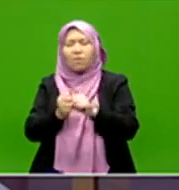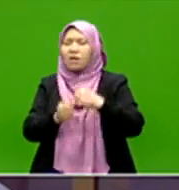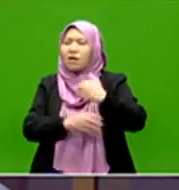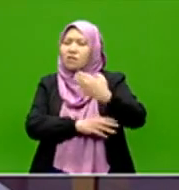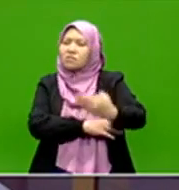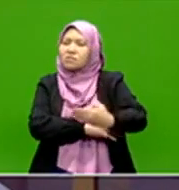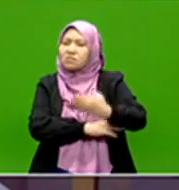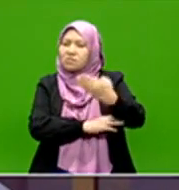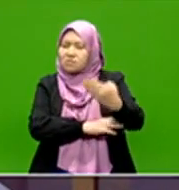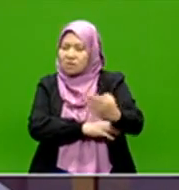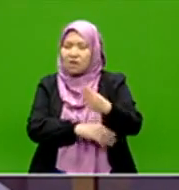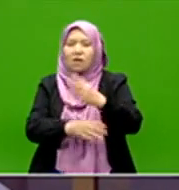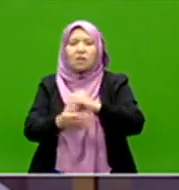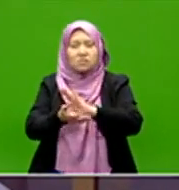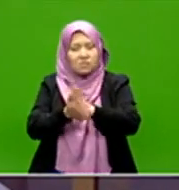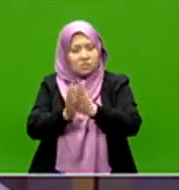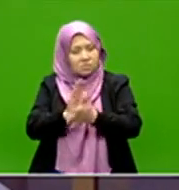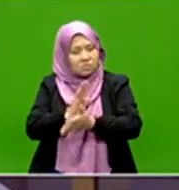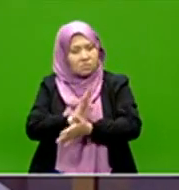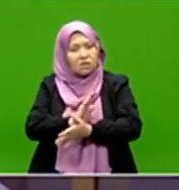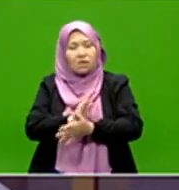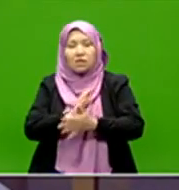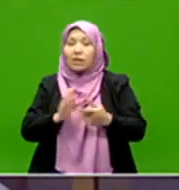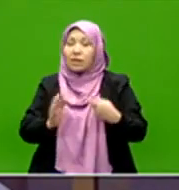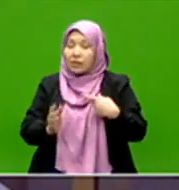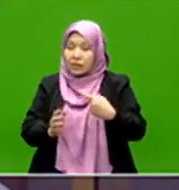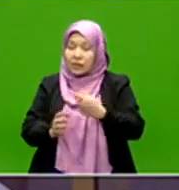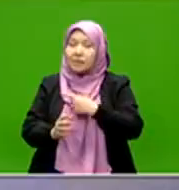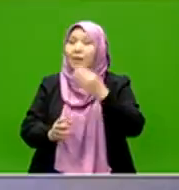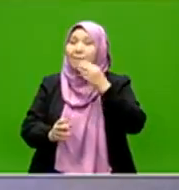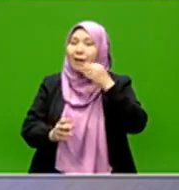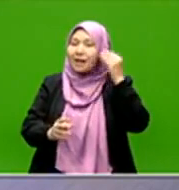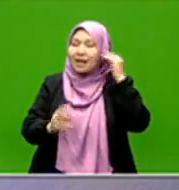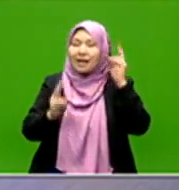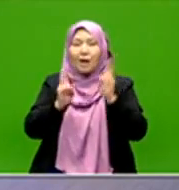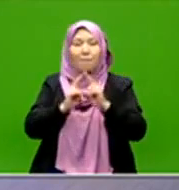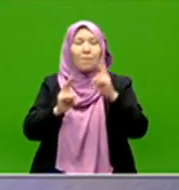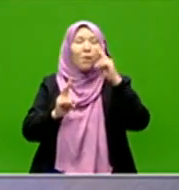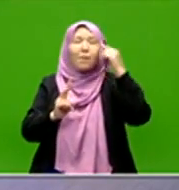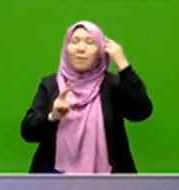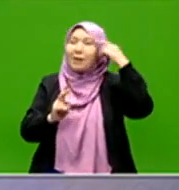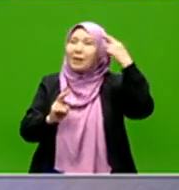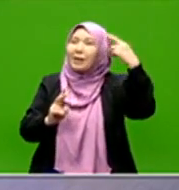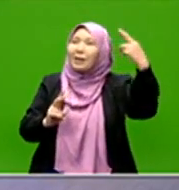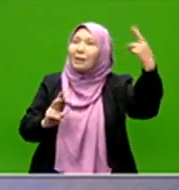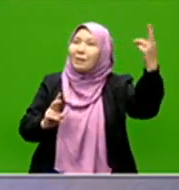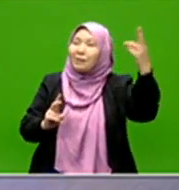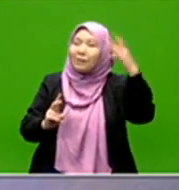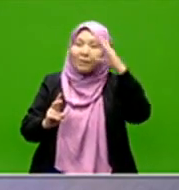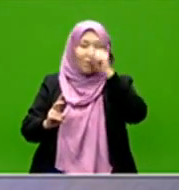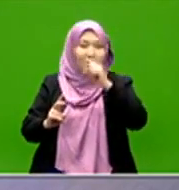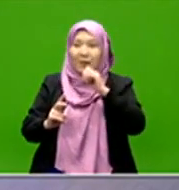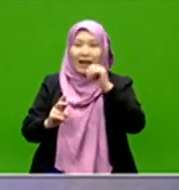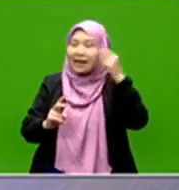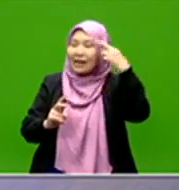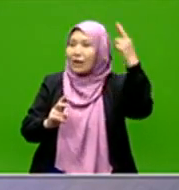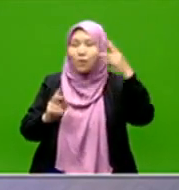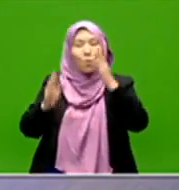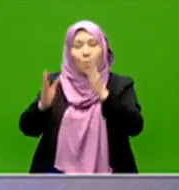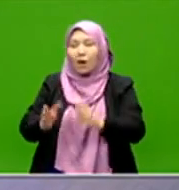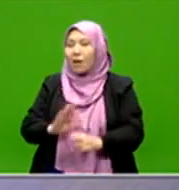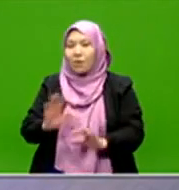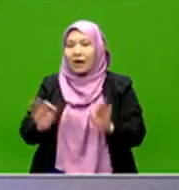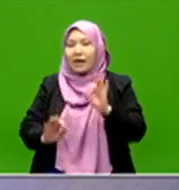Jadi bercakap tentang kita balik kampung. Betul, rindu Ustaz ya, kita ada rindu seseorang Ustaz. Betul sah. Selalu